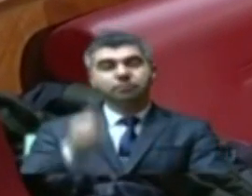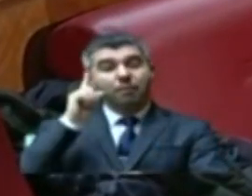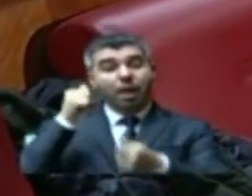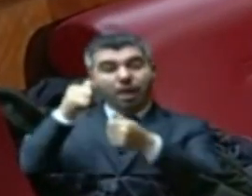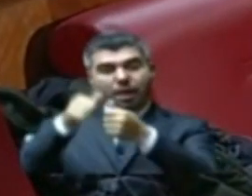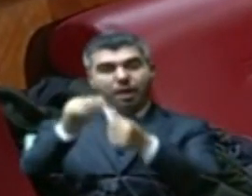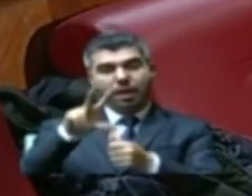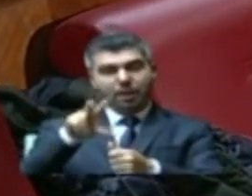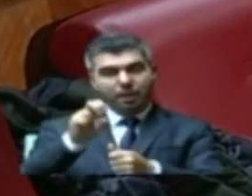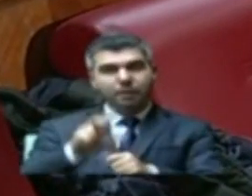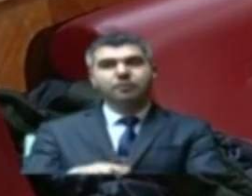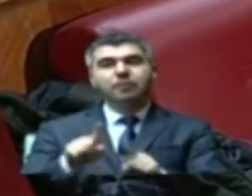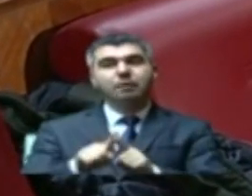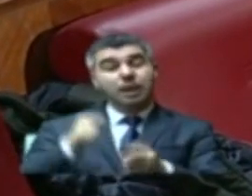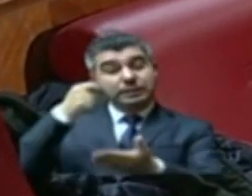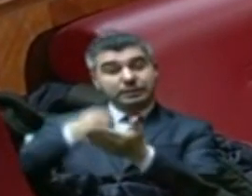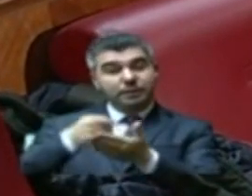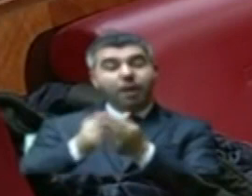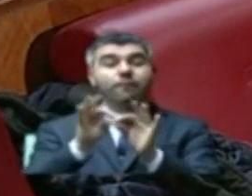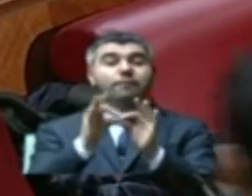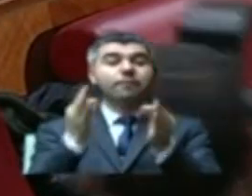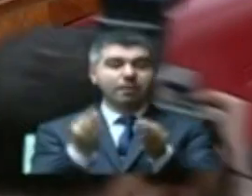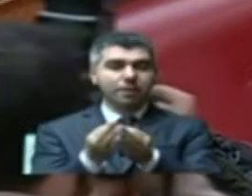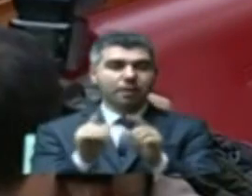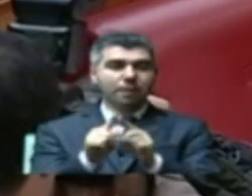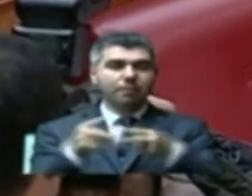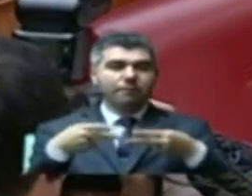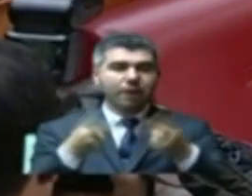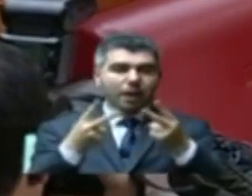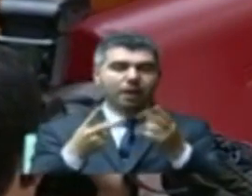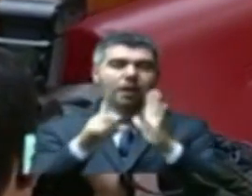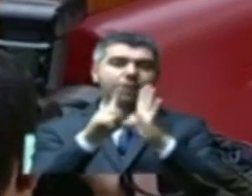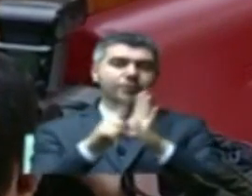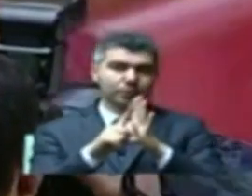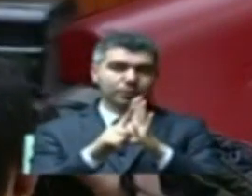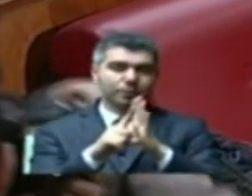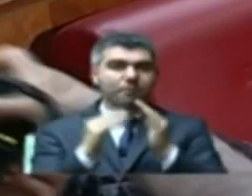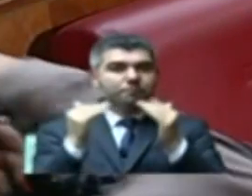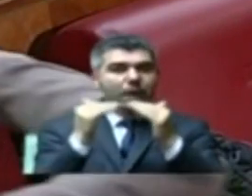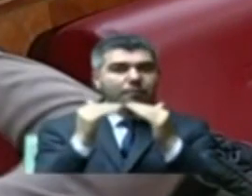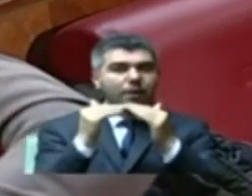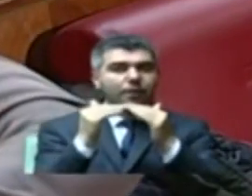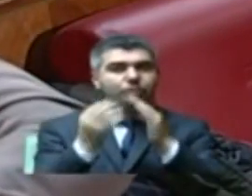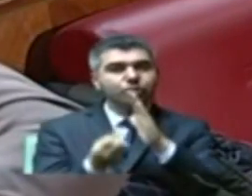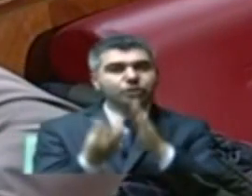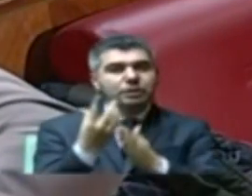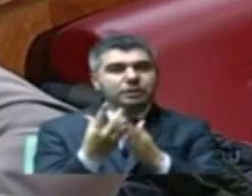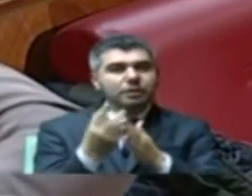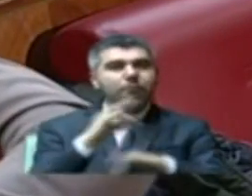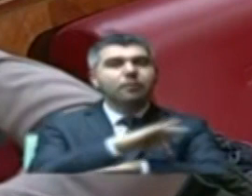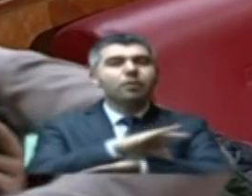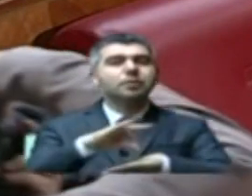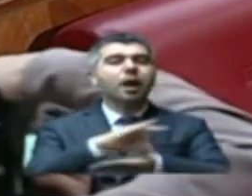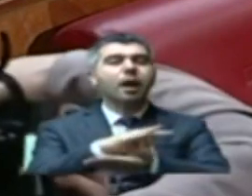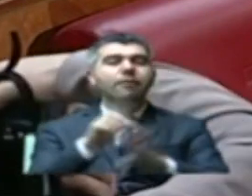بأن التعويضات العائلية كان تم الإحداث ديالها موازاة مع إحداث النظام الأساسي العام ديال